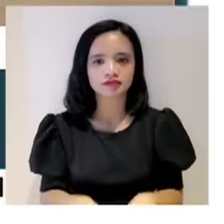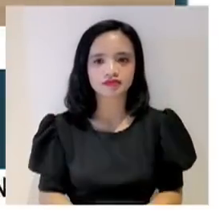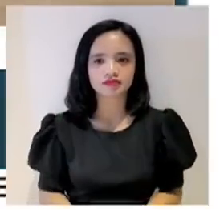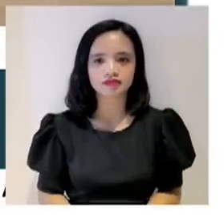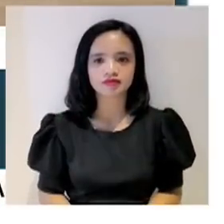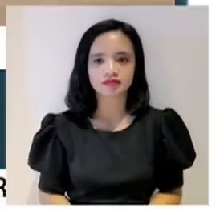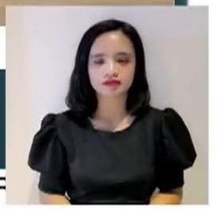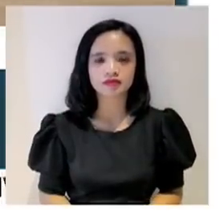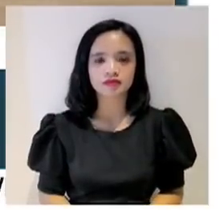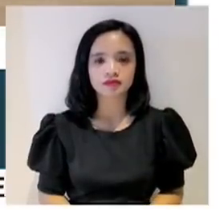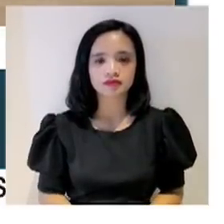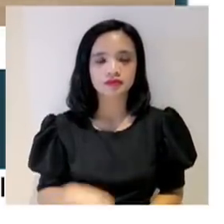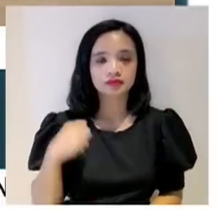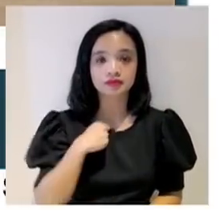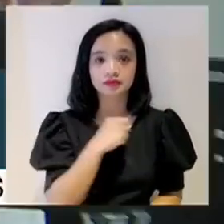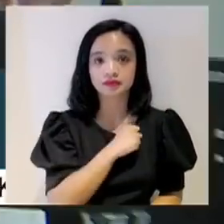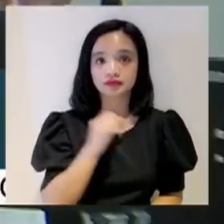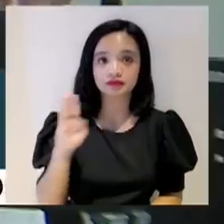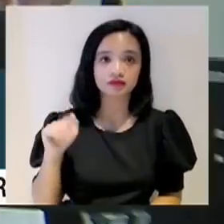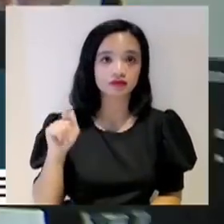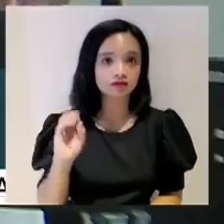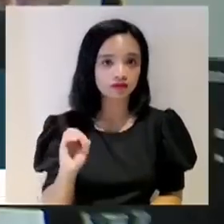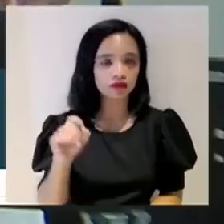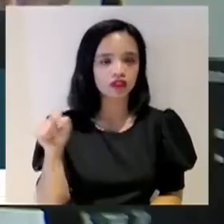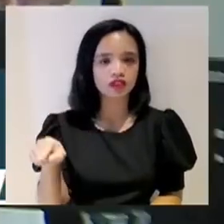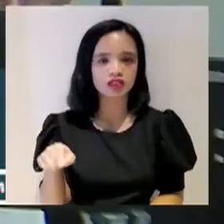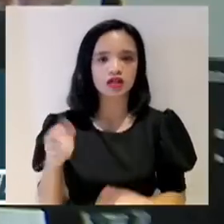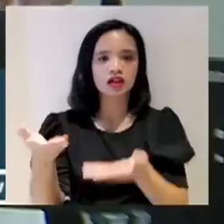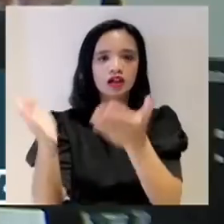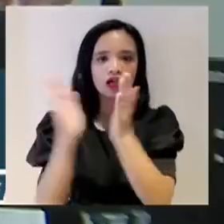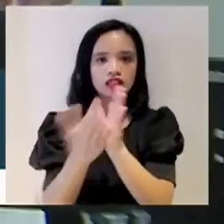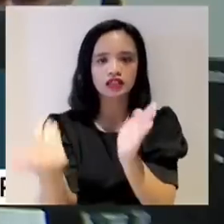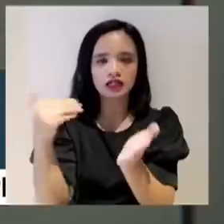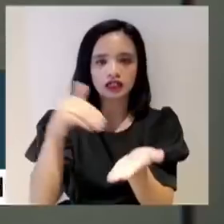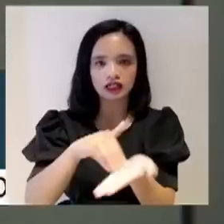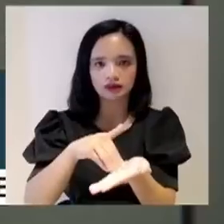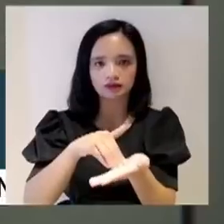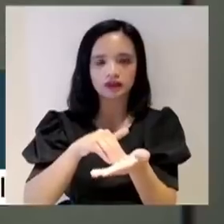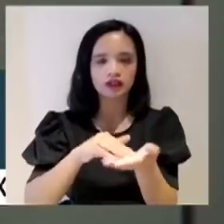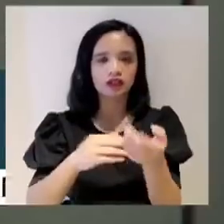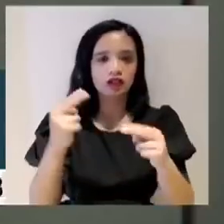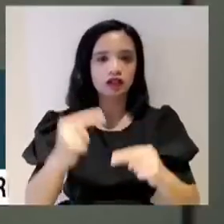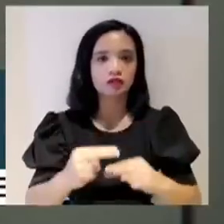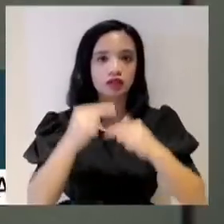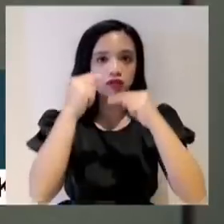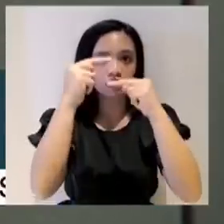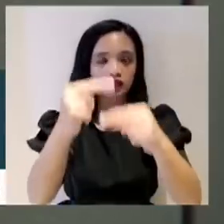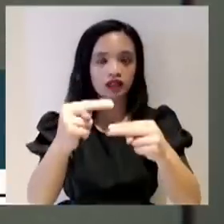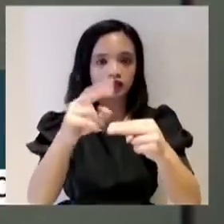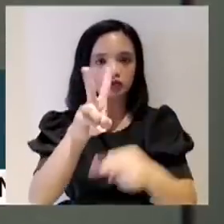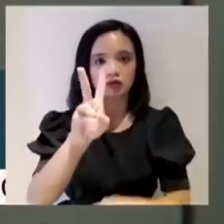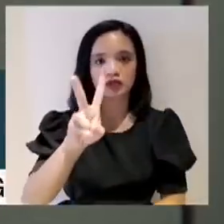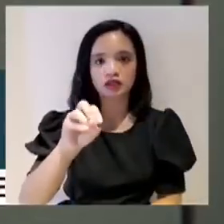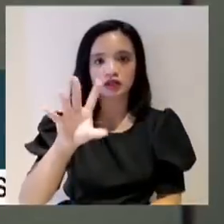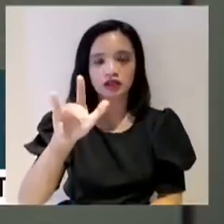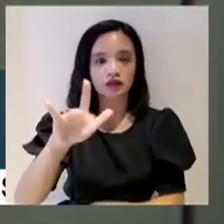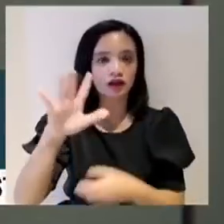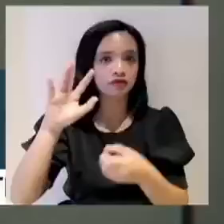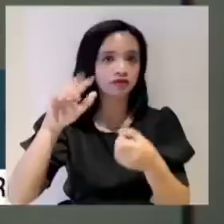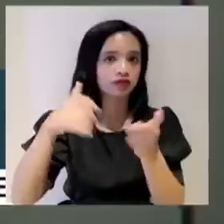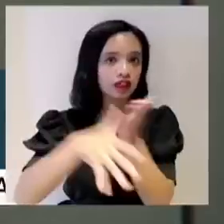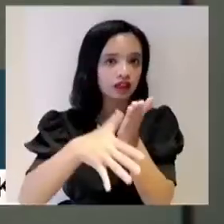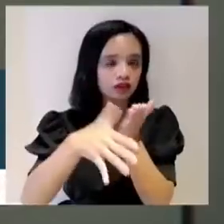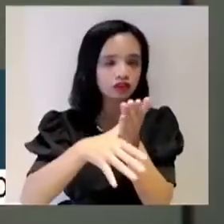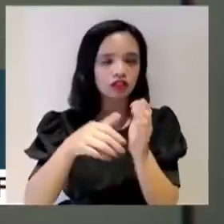Senator De La Rosa, meanwhile, reveals he will seek re-election in the 2025 midterm polls. The chief architect of the Duterte drug war also